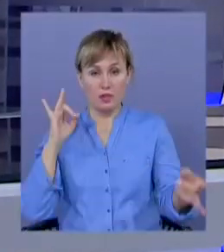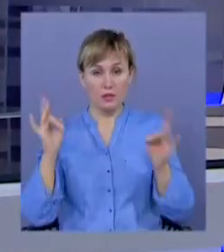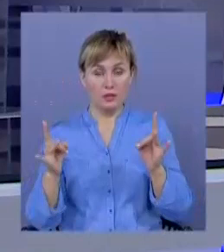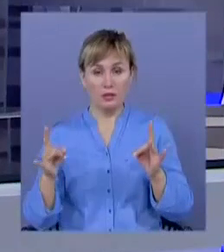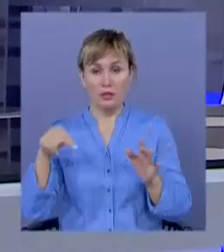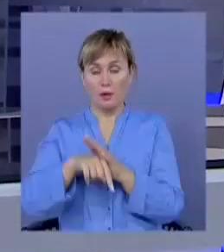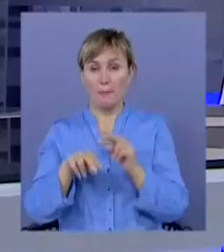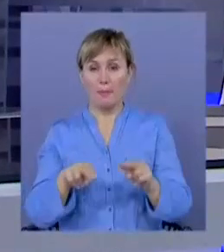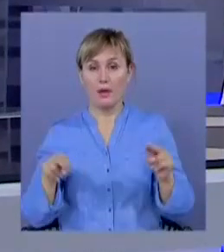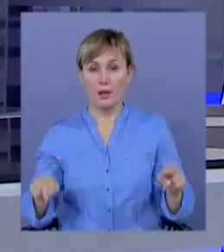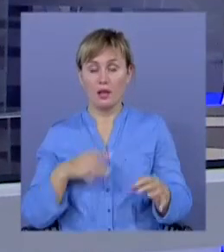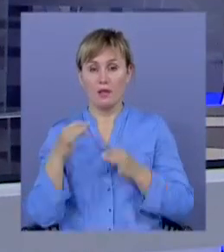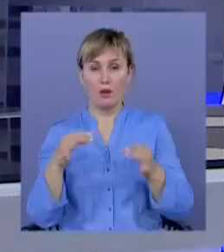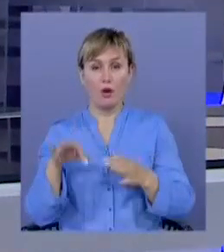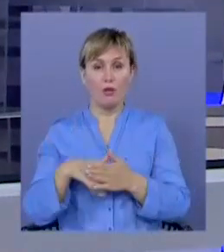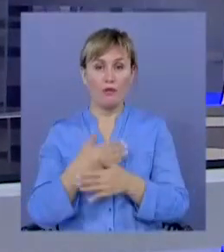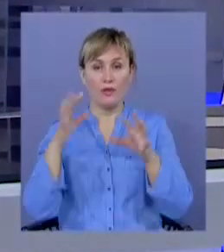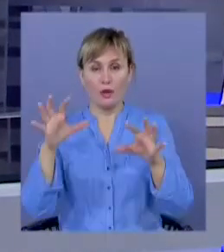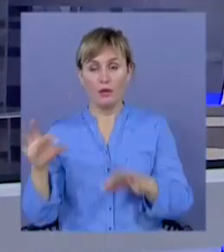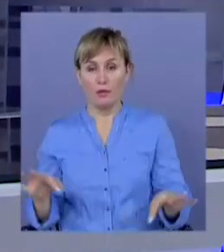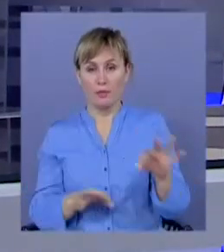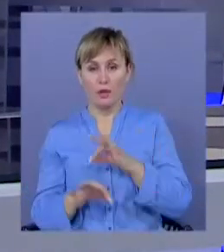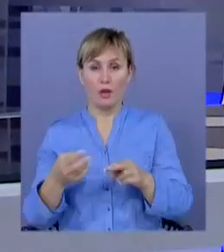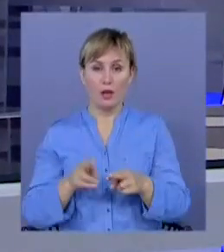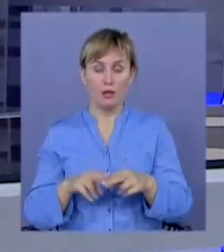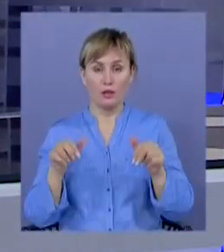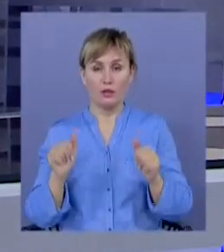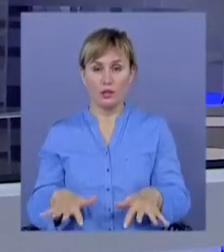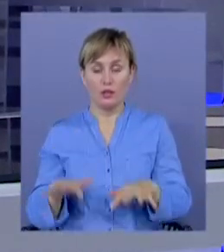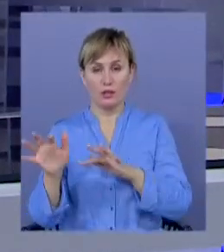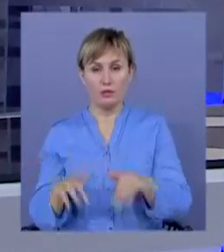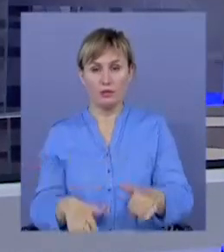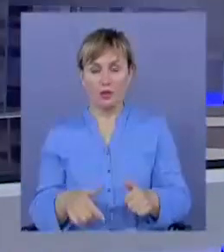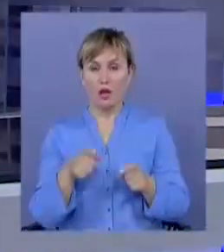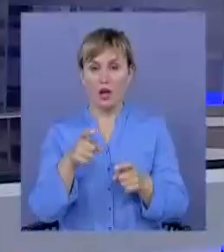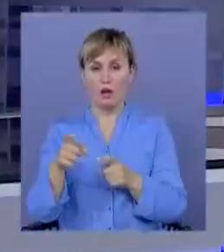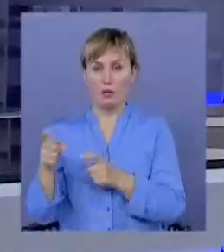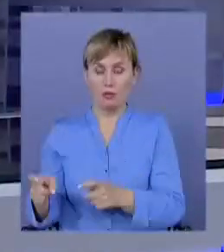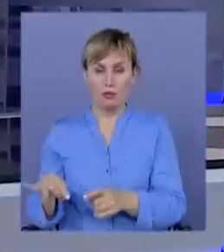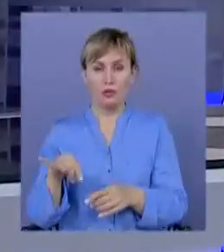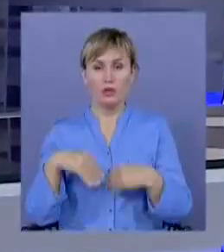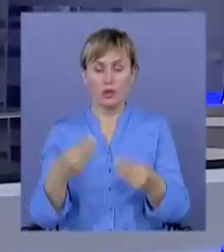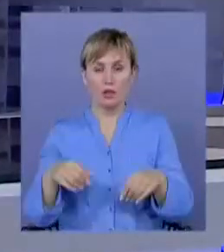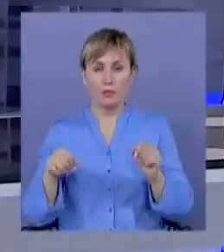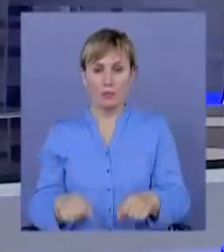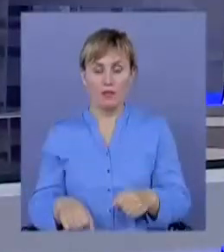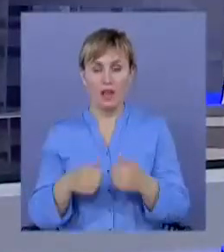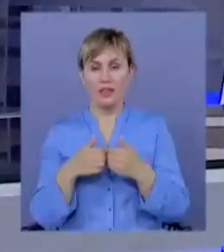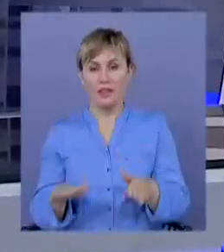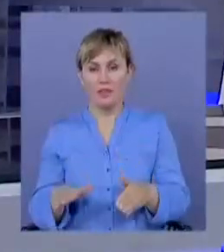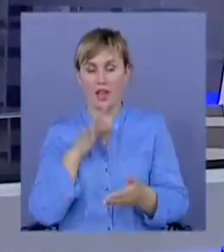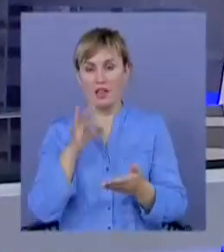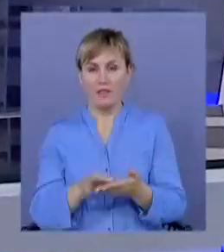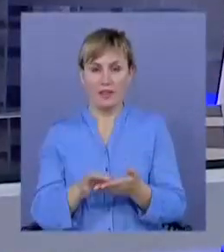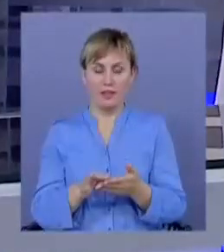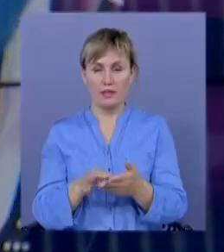стенах парламента даже заговорили о новом законопроекте, который разрешит конфисковать оружие браконьеров и даст право егерям открывать ответный